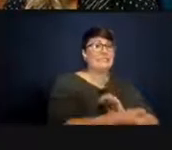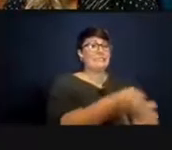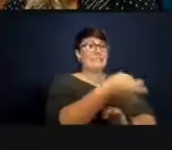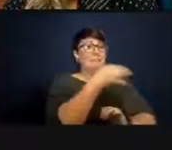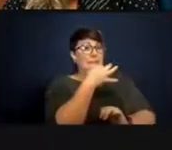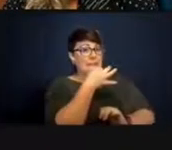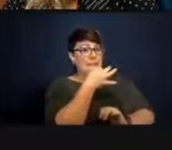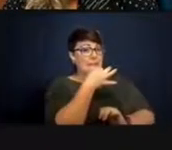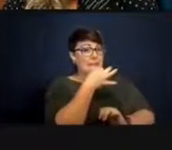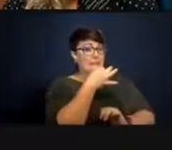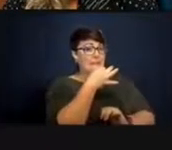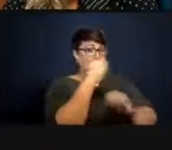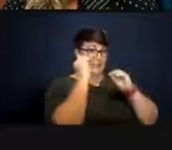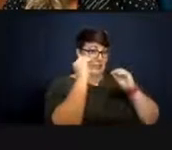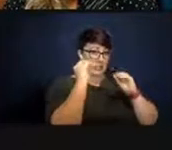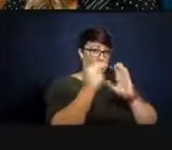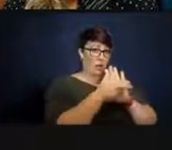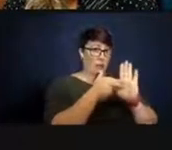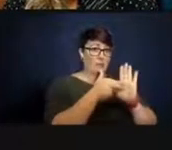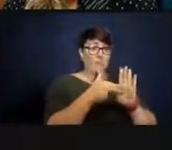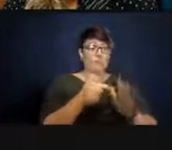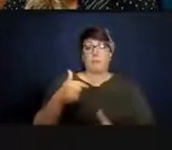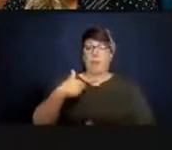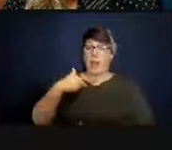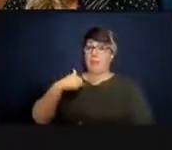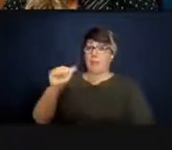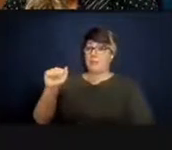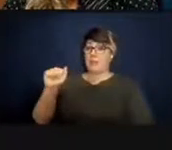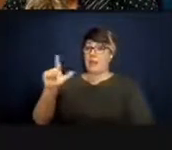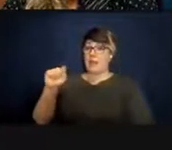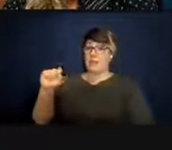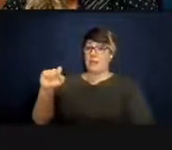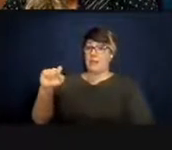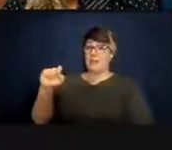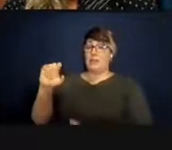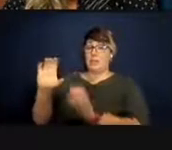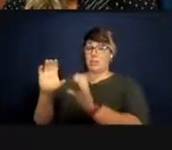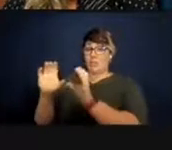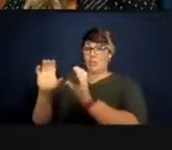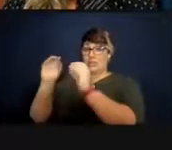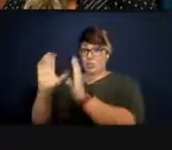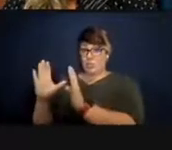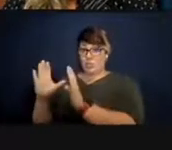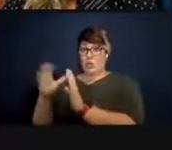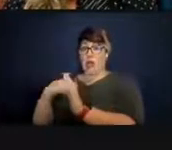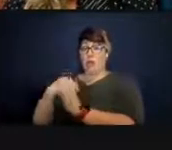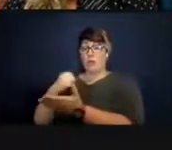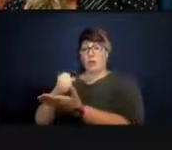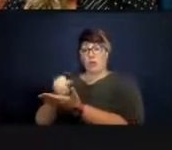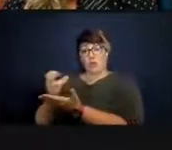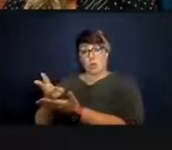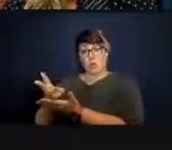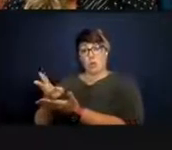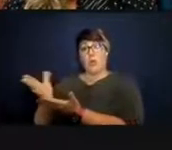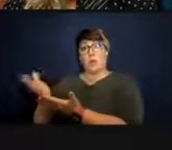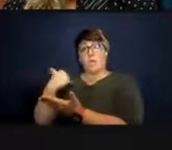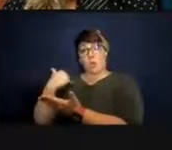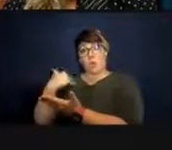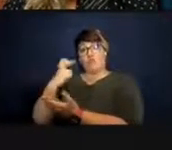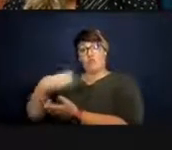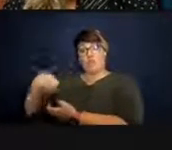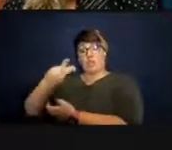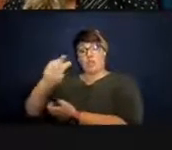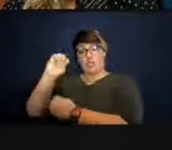Si lazima awe mtaalam. Nafikiri lazima tusawazishe. Awali mimi sikuwa mwalimu, nilikuwa mhudumu